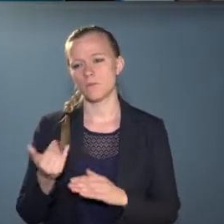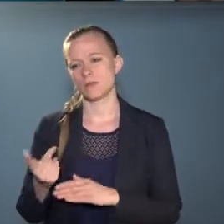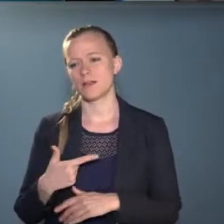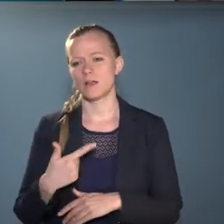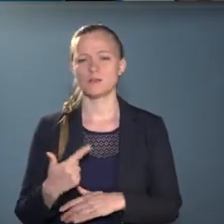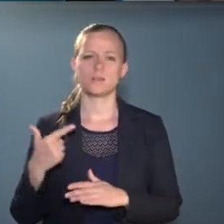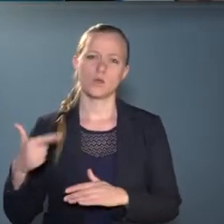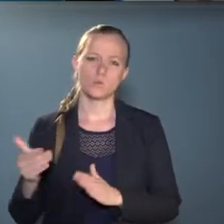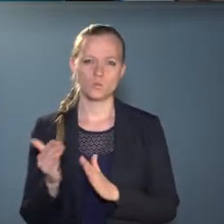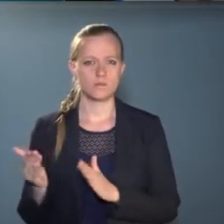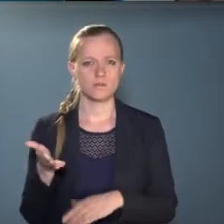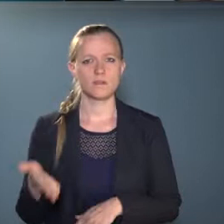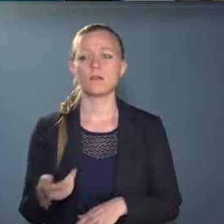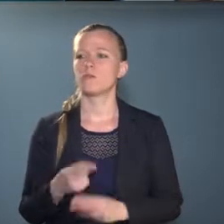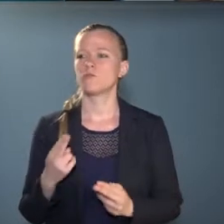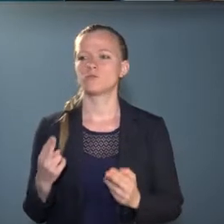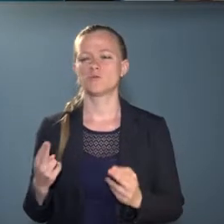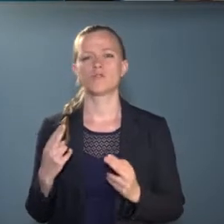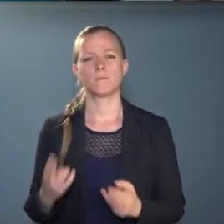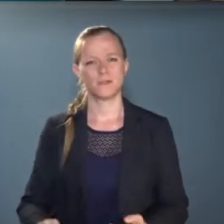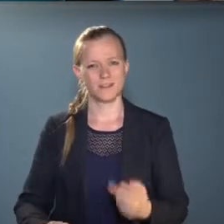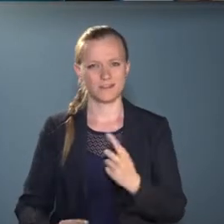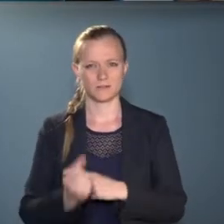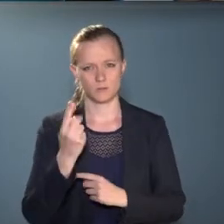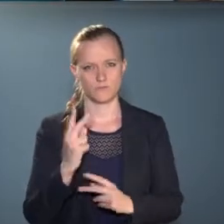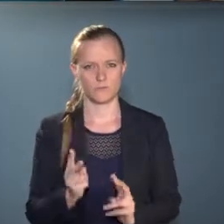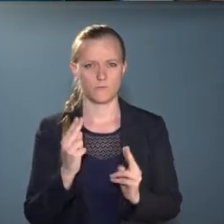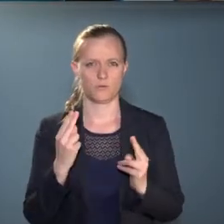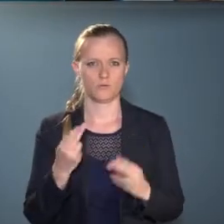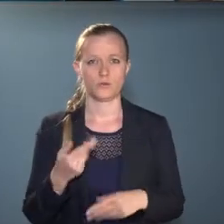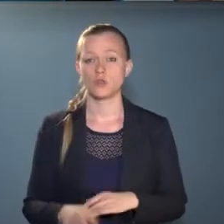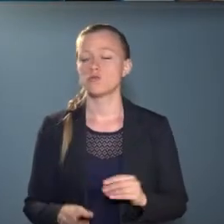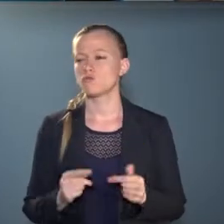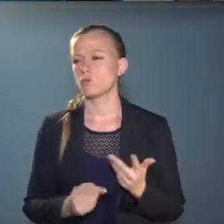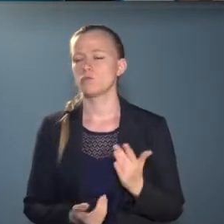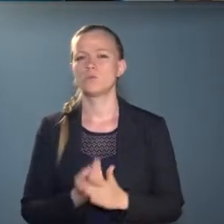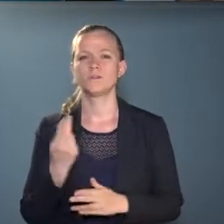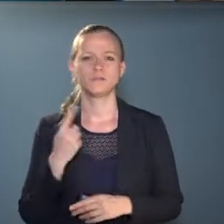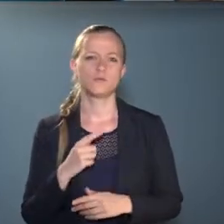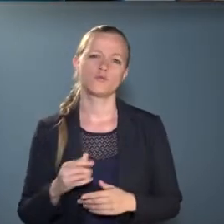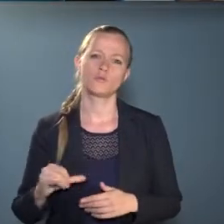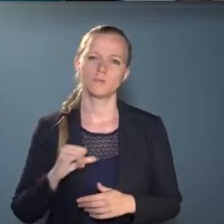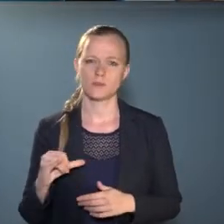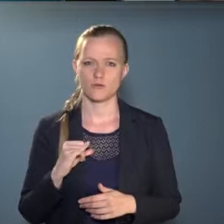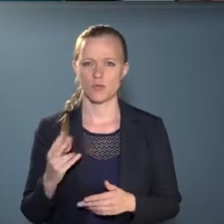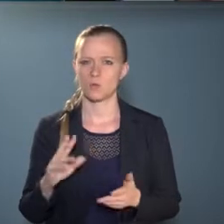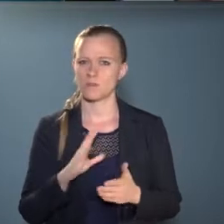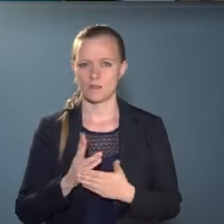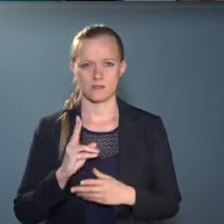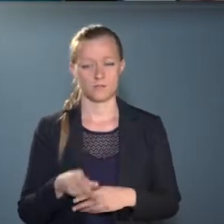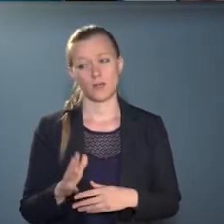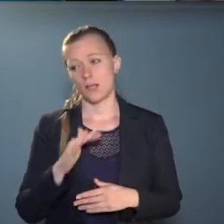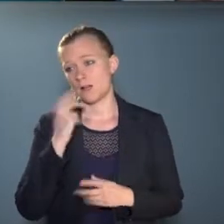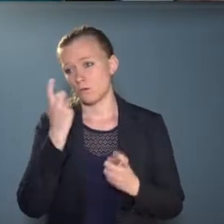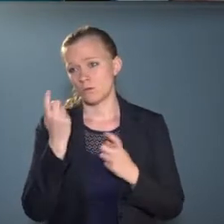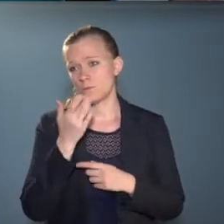2020-ra talán még fontosabbá és még rendkívülibb vált, ugyanis számos új típusú biztonsági kockázat jelent meg. Itt elég gondolni